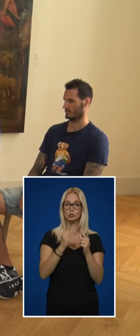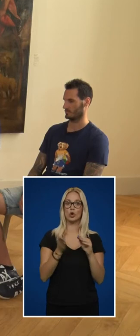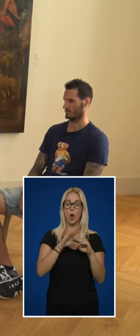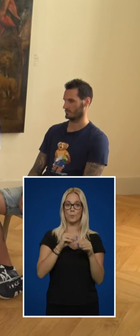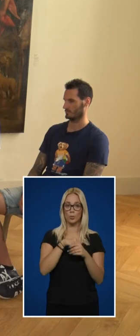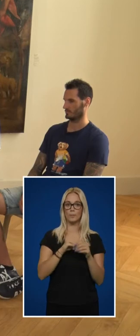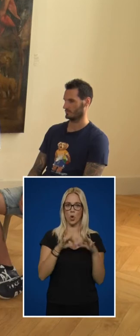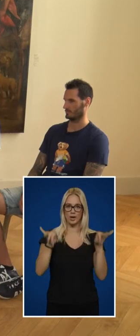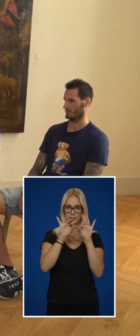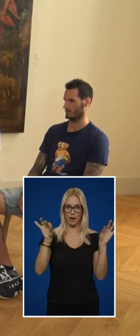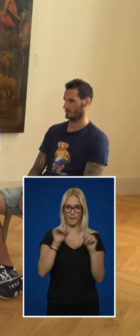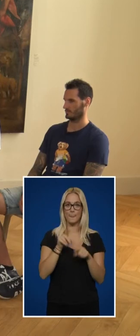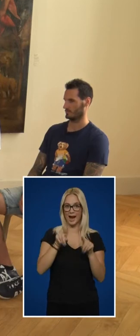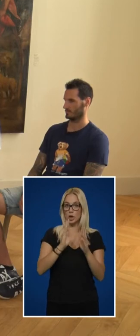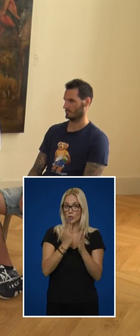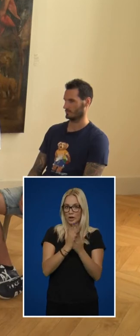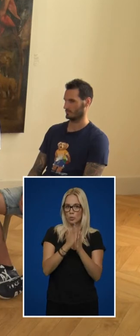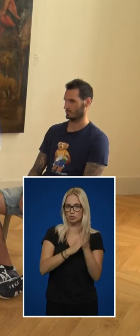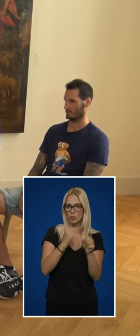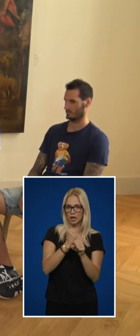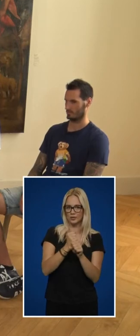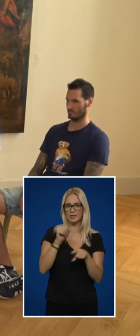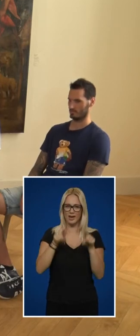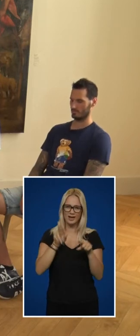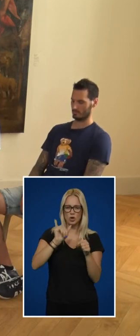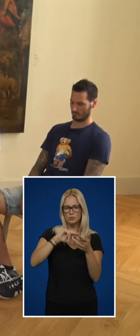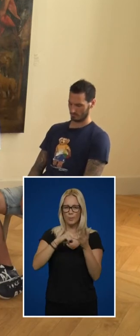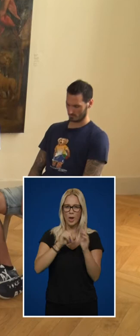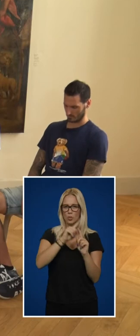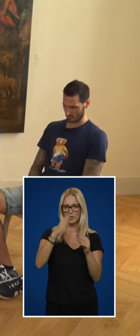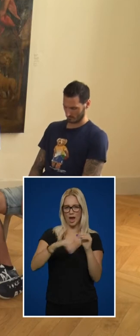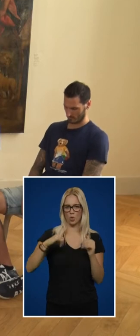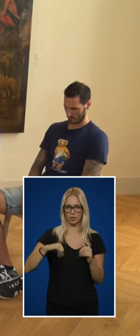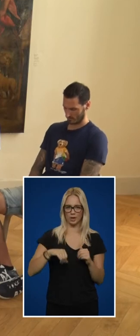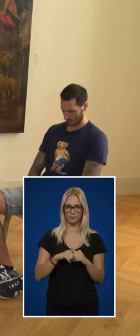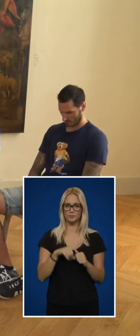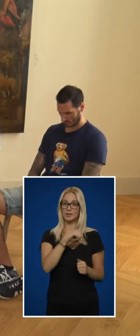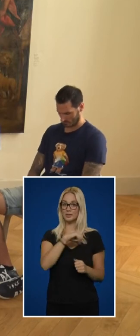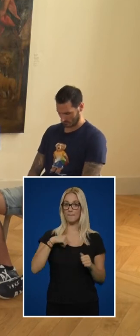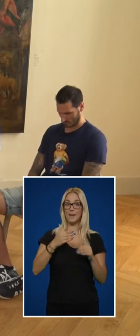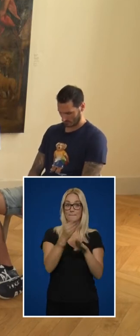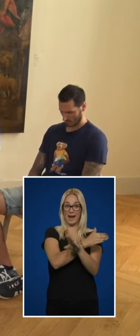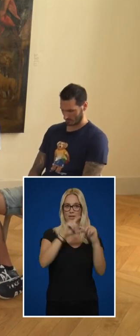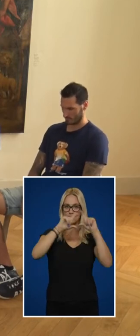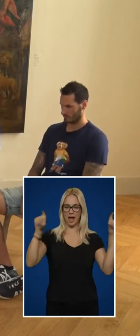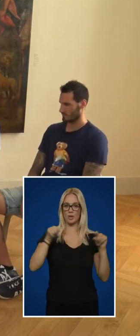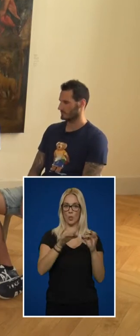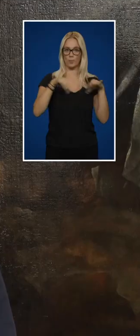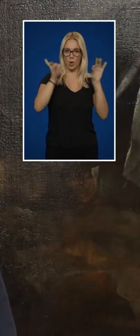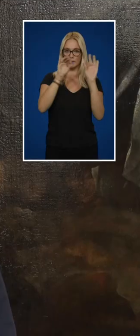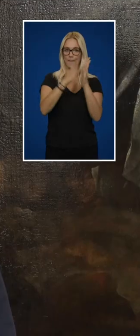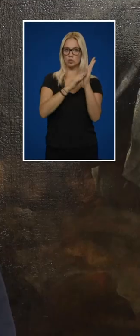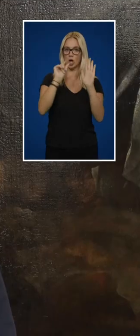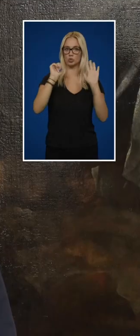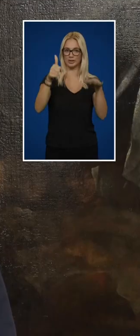odraditi. Pa evo tako, sama predkampanja ovoga projekta je započela u 6. mjesecu sa